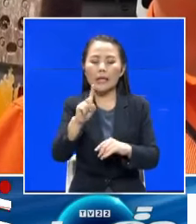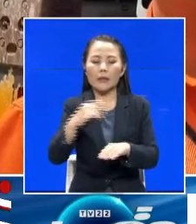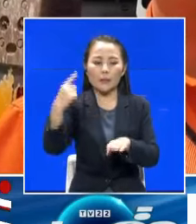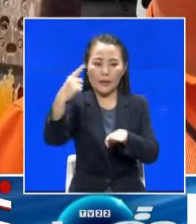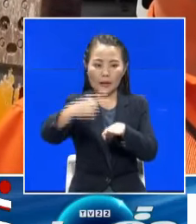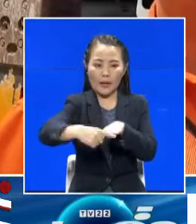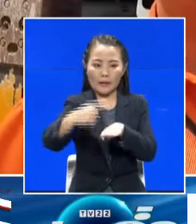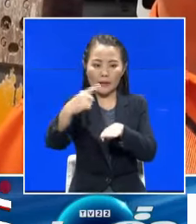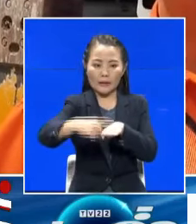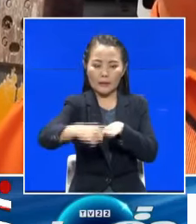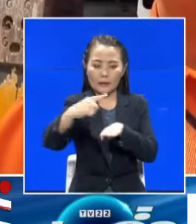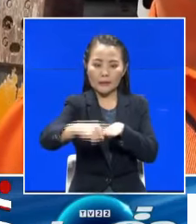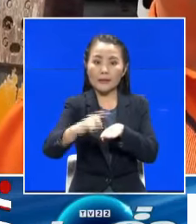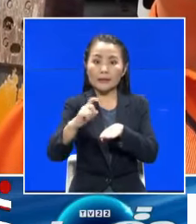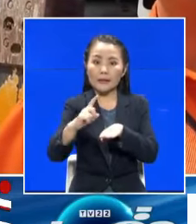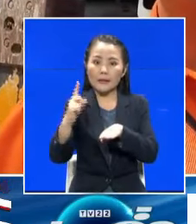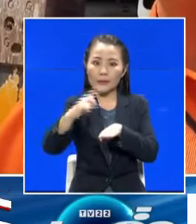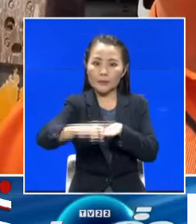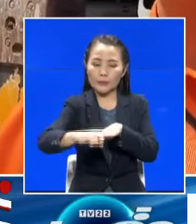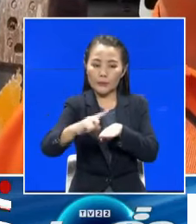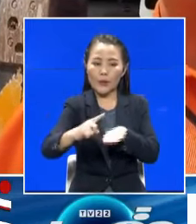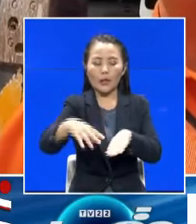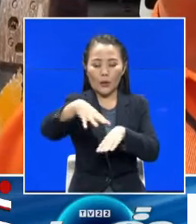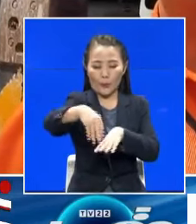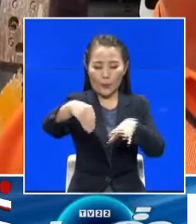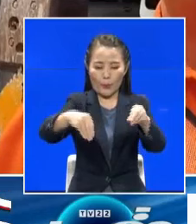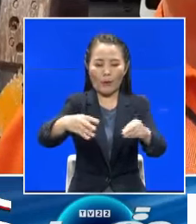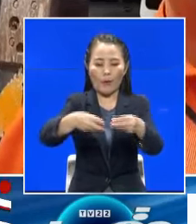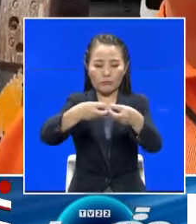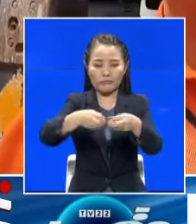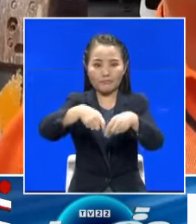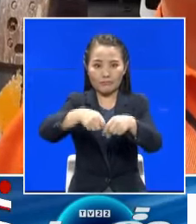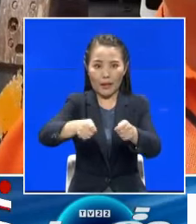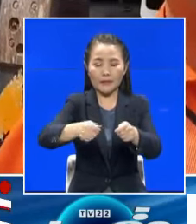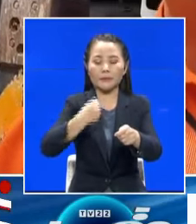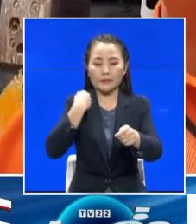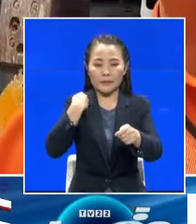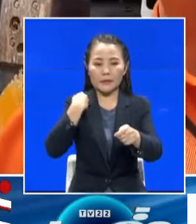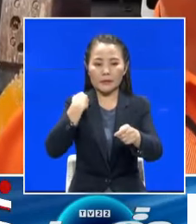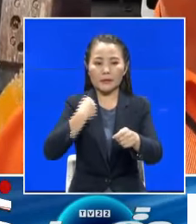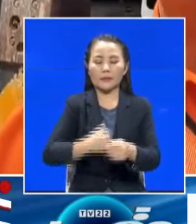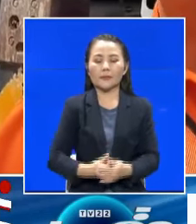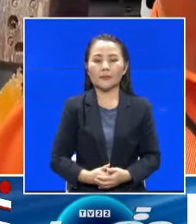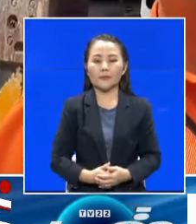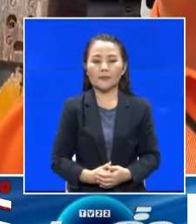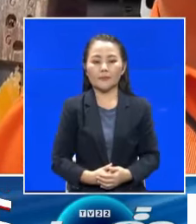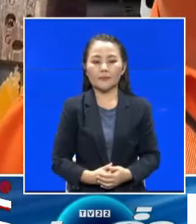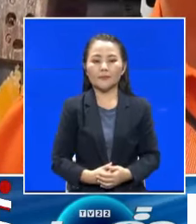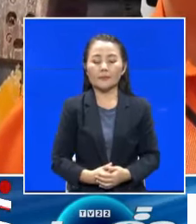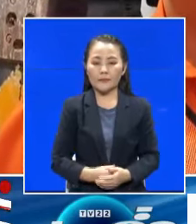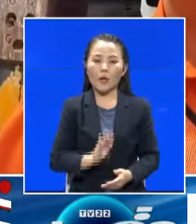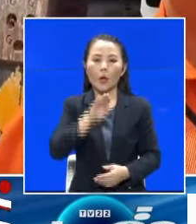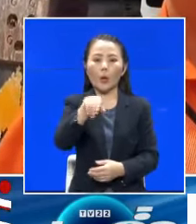าตู้แล้วก็มีแท่งปูนหน้าตู้ที่แตกก็ป่วยยางแล้วก็ค่าผ่านทาง แล้วก็ค่าผ่านท